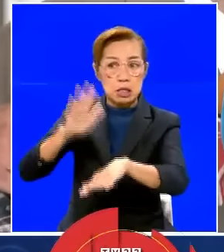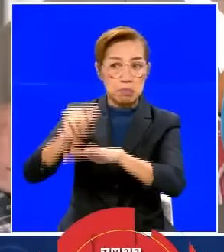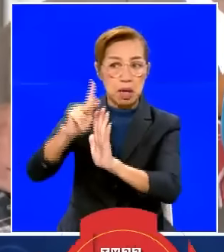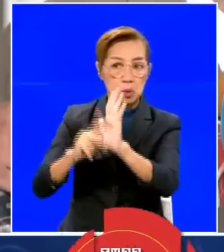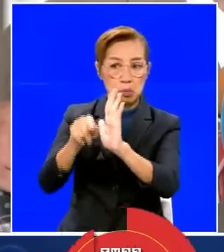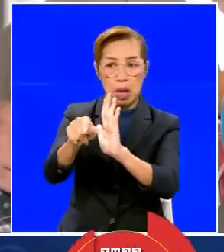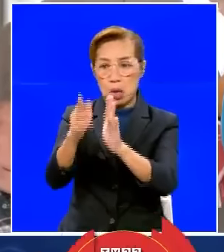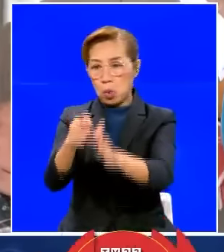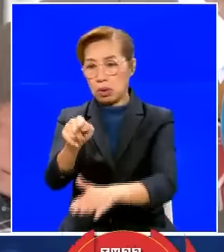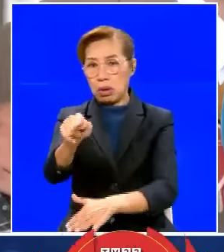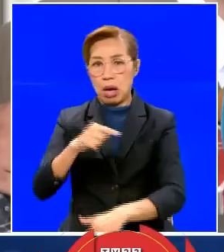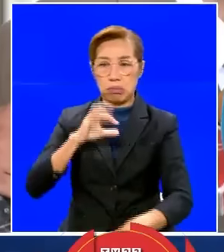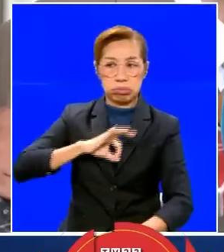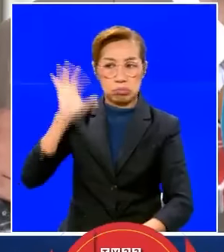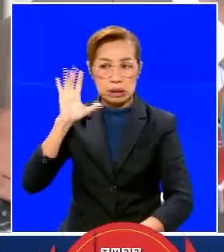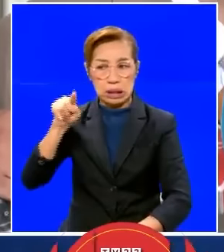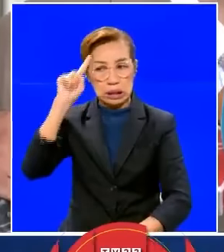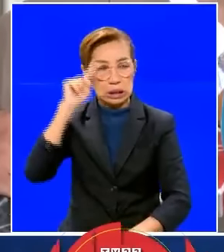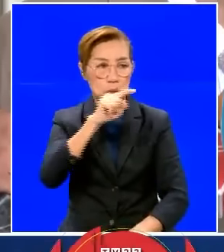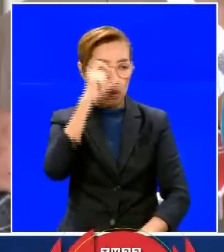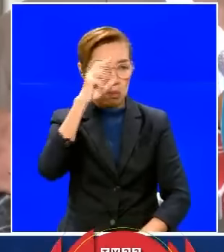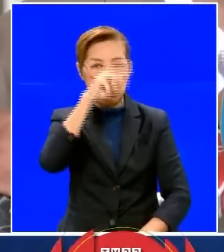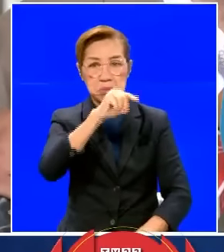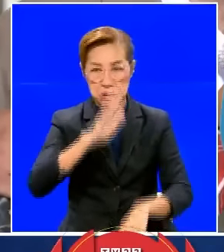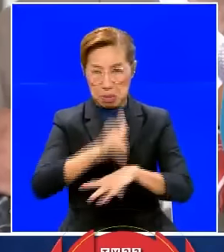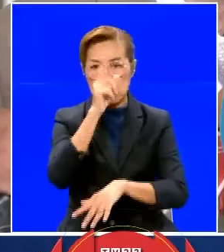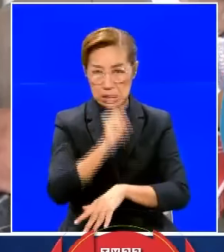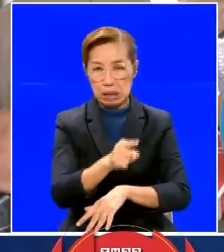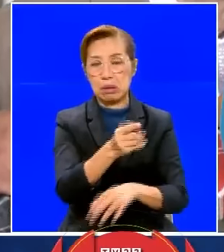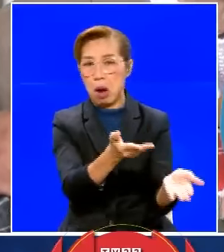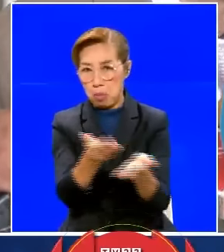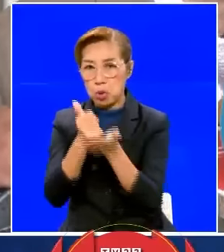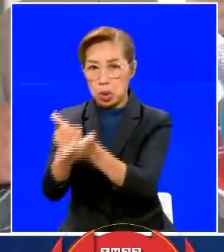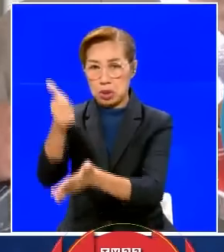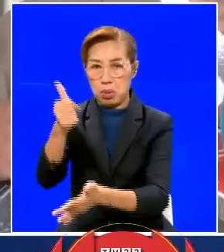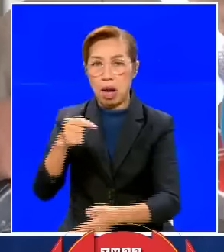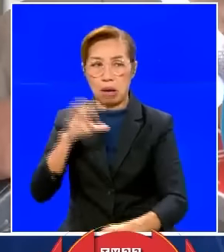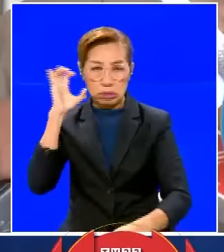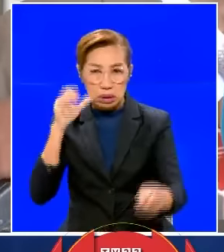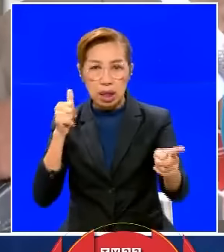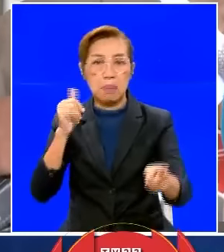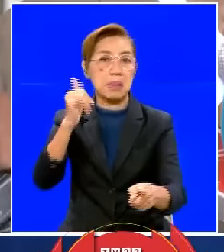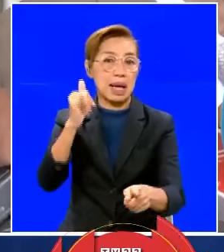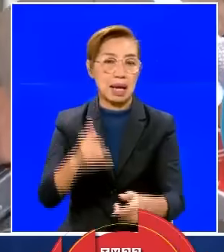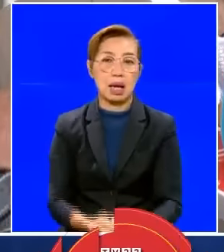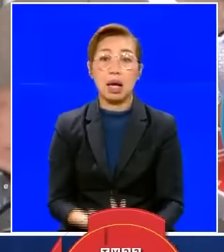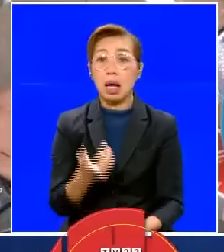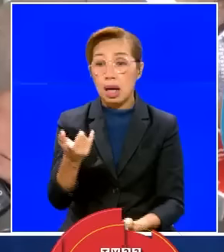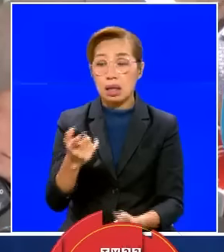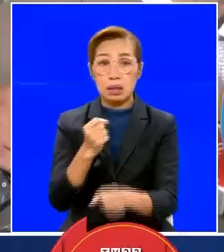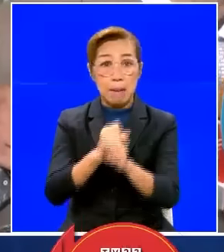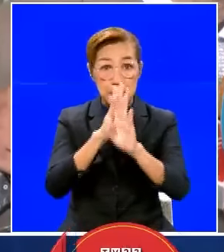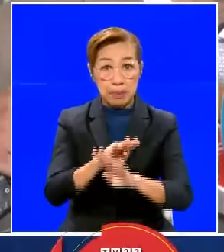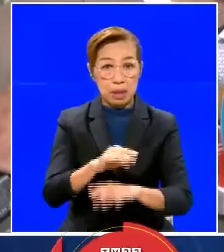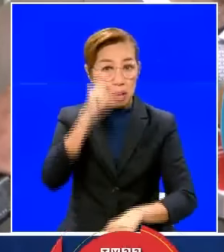ให้อาจารย์วิษณุเนี่ยมาช่วยนะครับก็คือการันตีของแทร่อันนี้คุณรวมบอกนะละการันตีของแทร่แล้วถามแบบนี้จะกระทบกับทางพรร